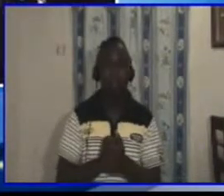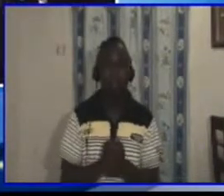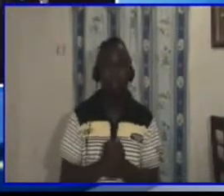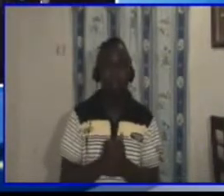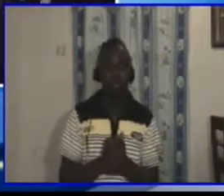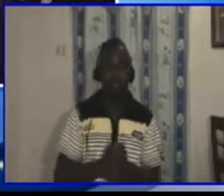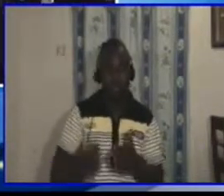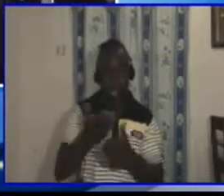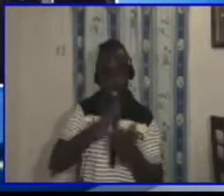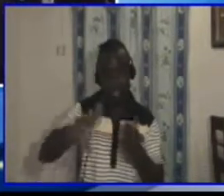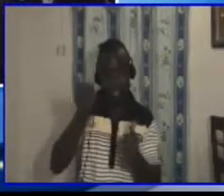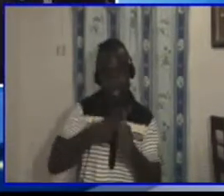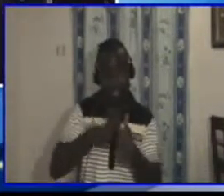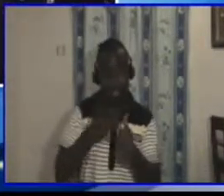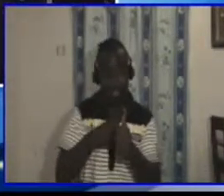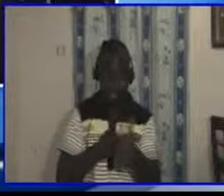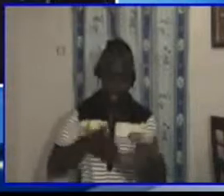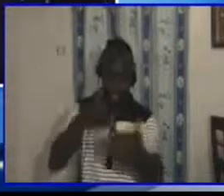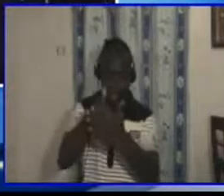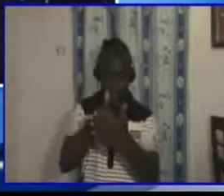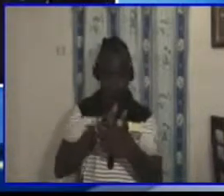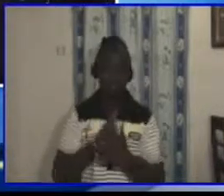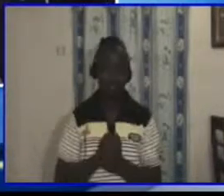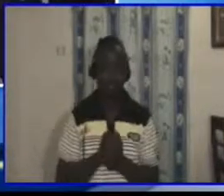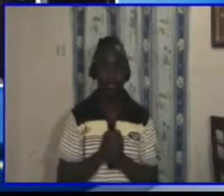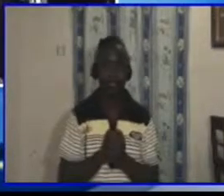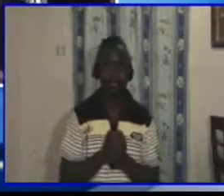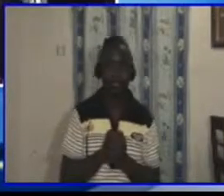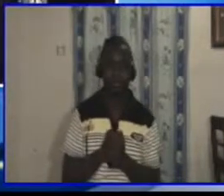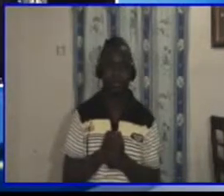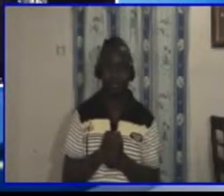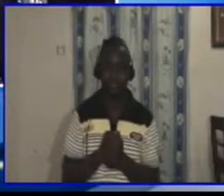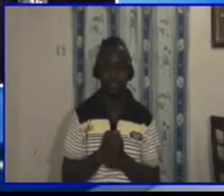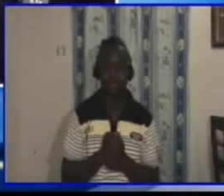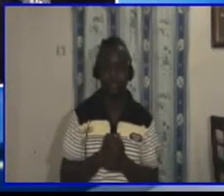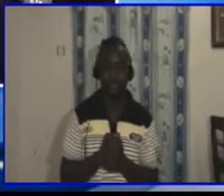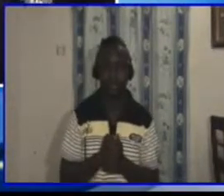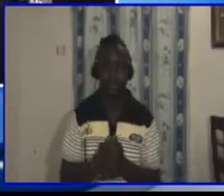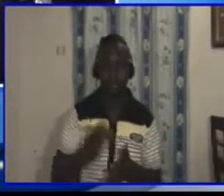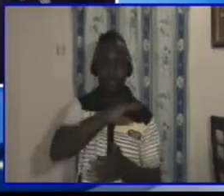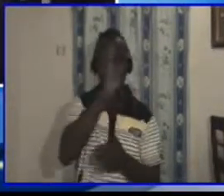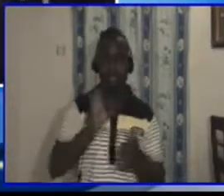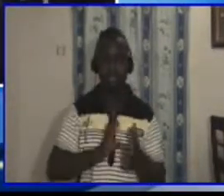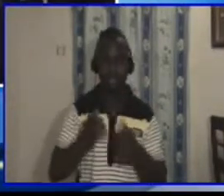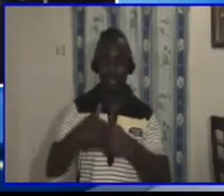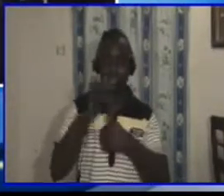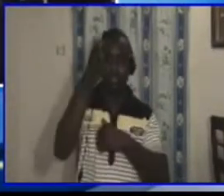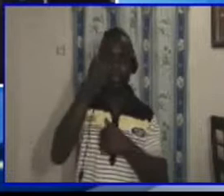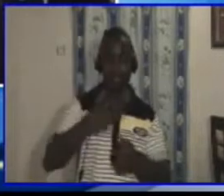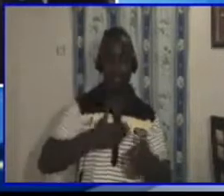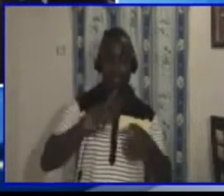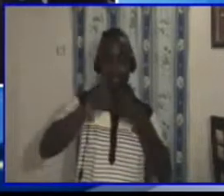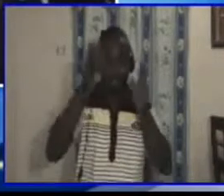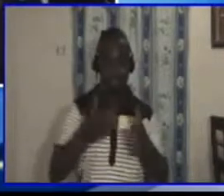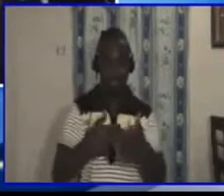alla prima venuta di cristo soltanto la prima parte è stata